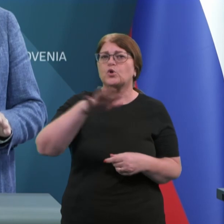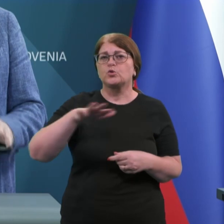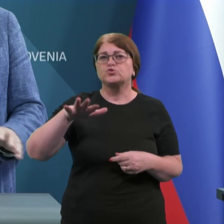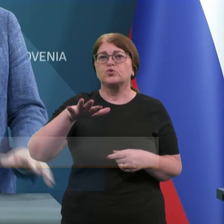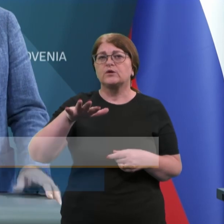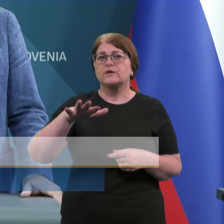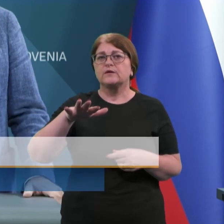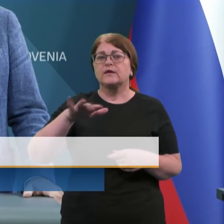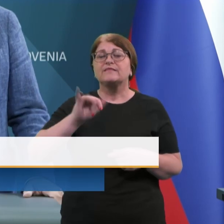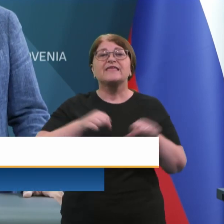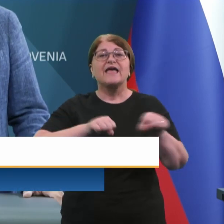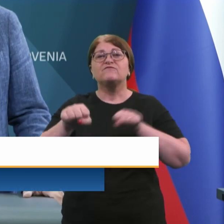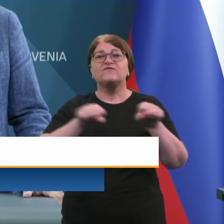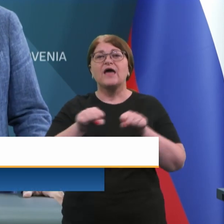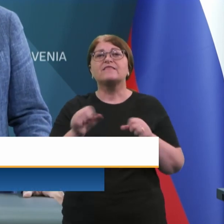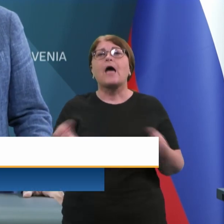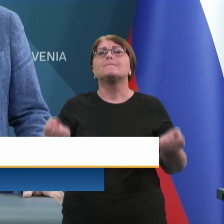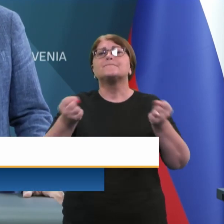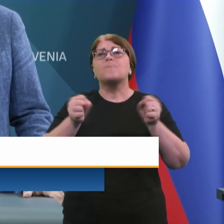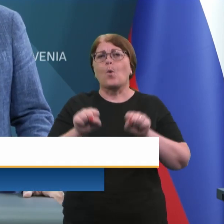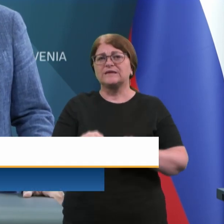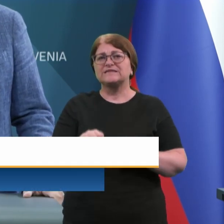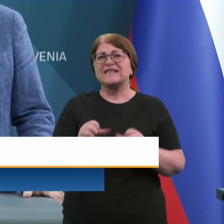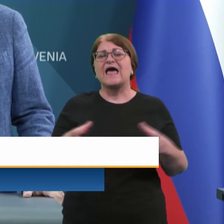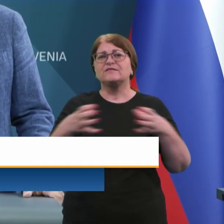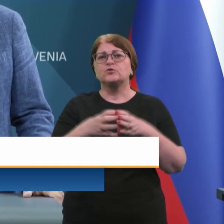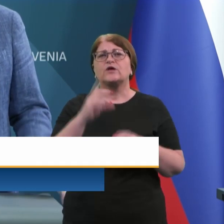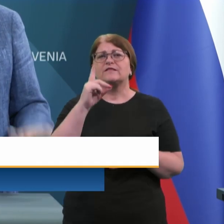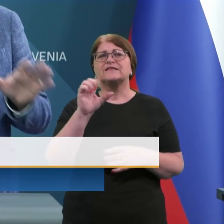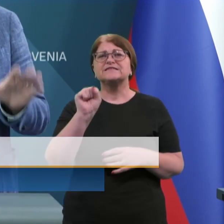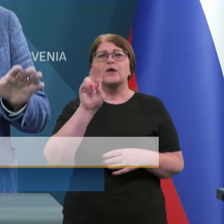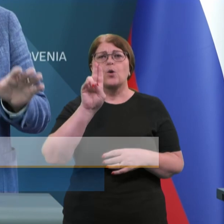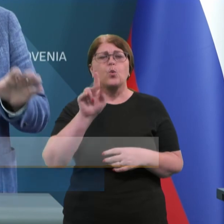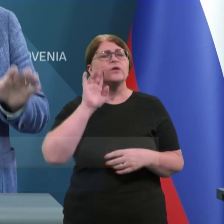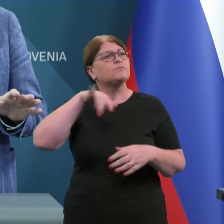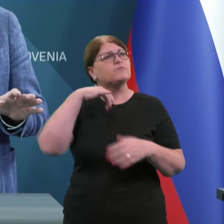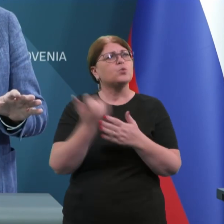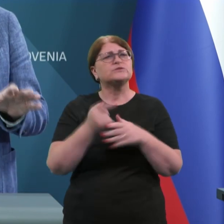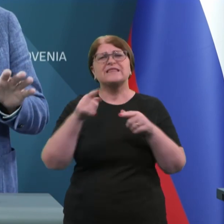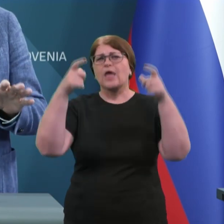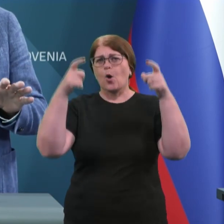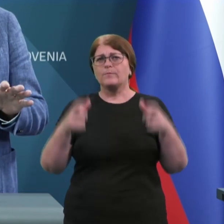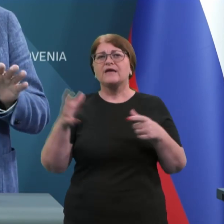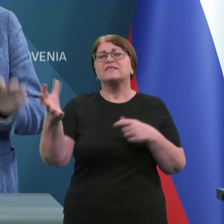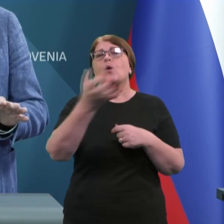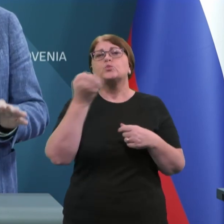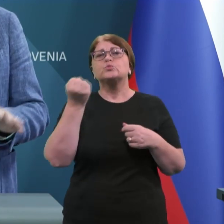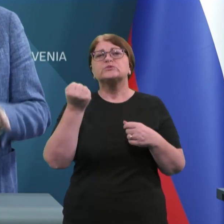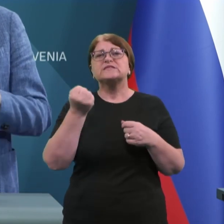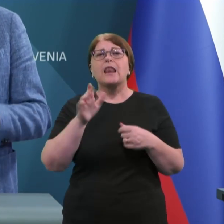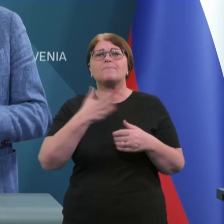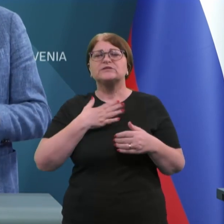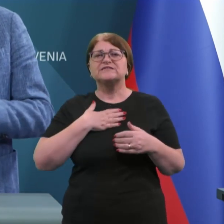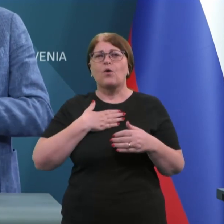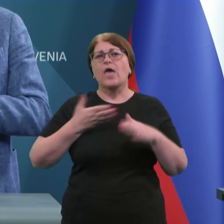da je vlada pooblastila družbo DSU, ki bo vse te objekte vzela pod ingerenco.